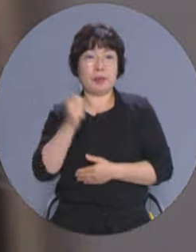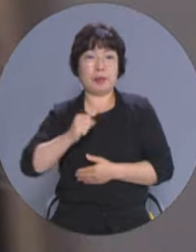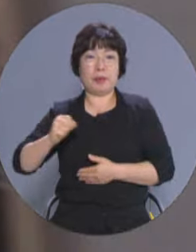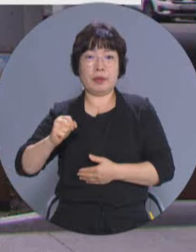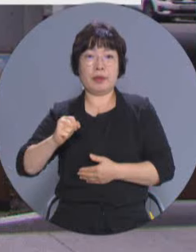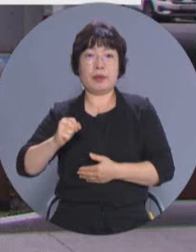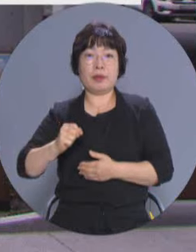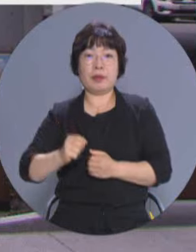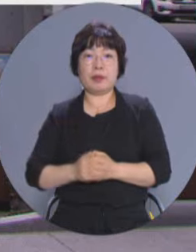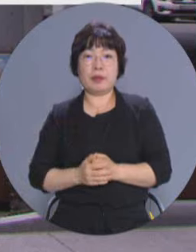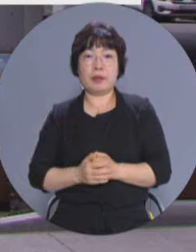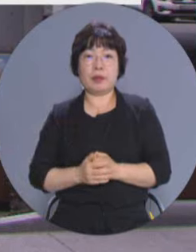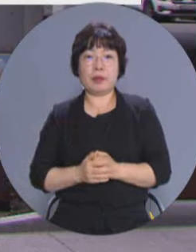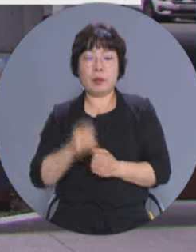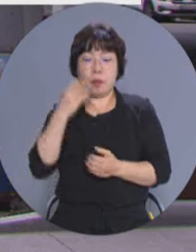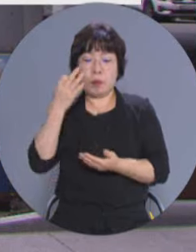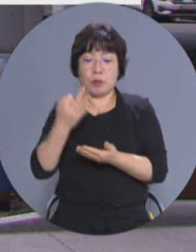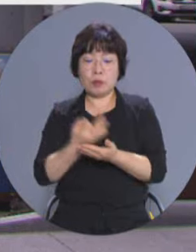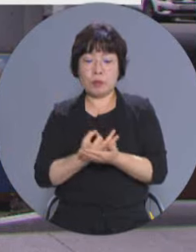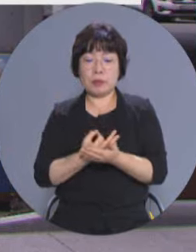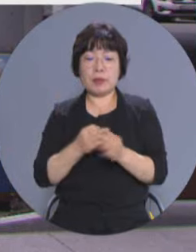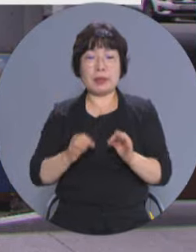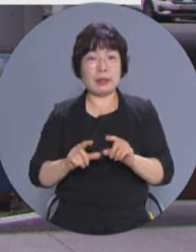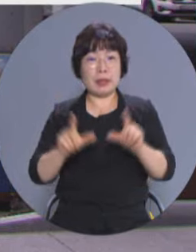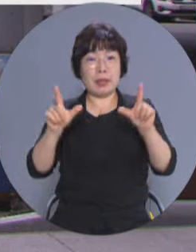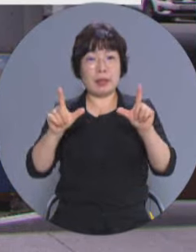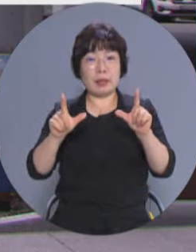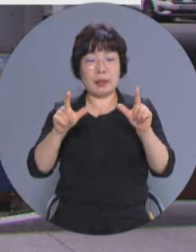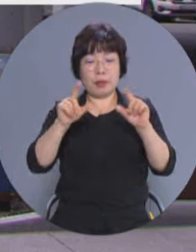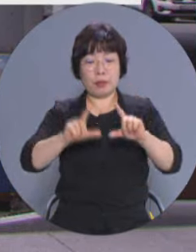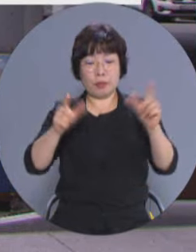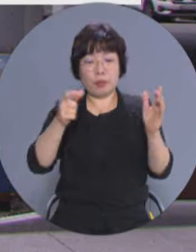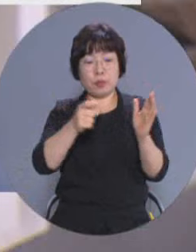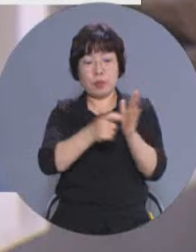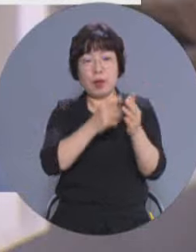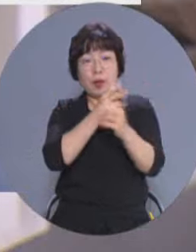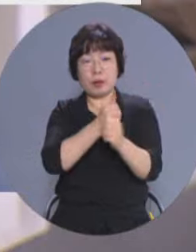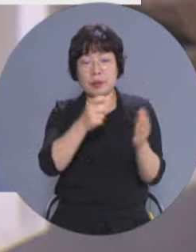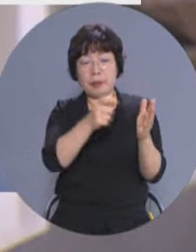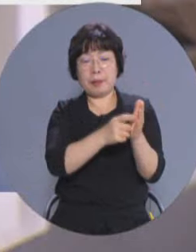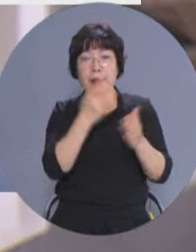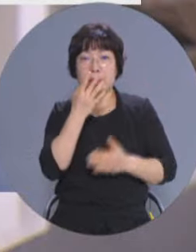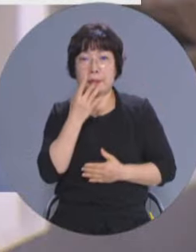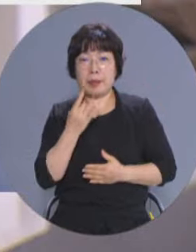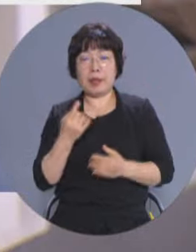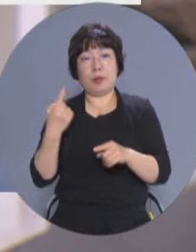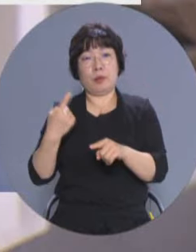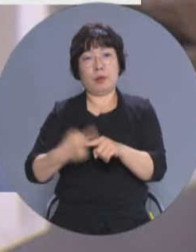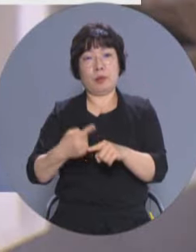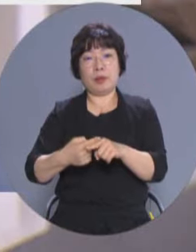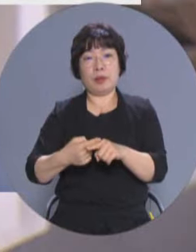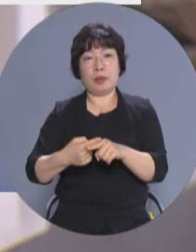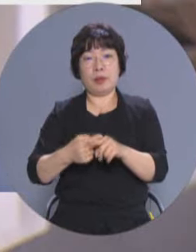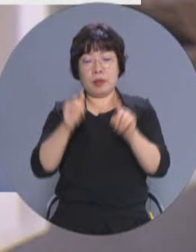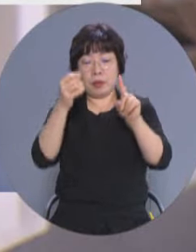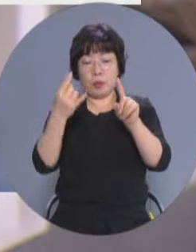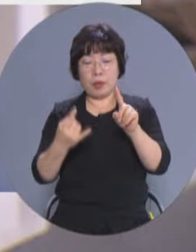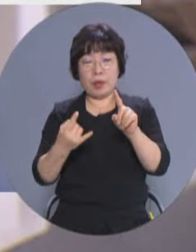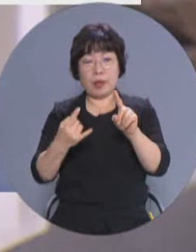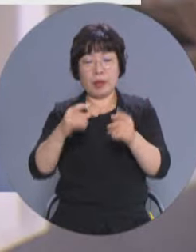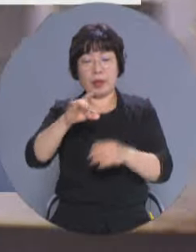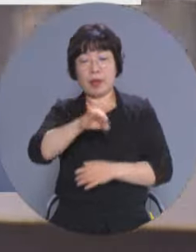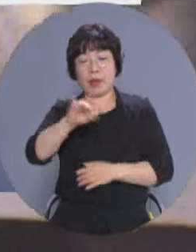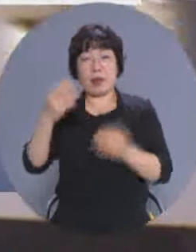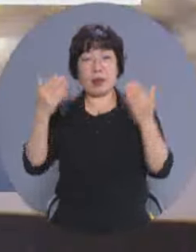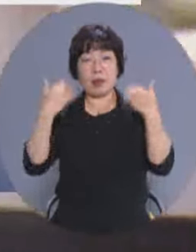위반입니다. 임금을 지급받을 날짜에 대한 기재를 누락한 것과 다름없기 때문에 한 차례당